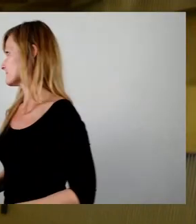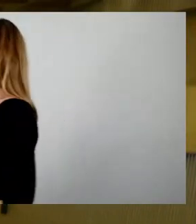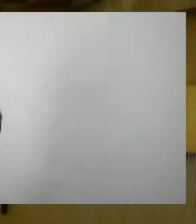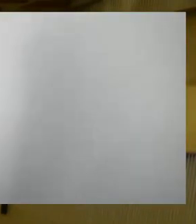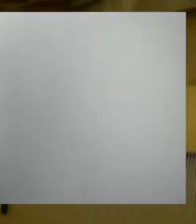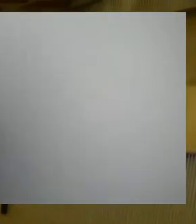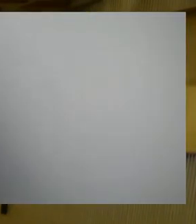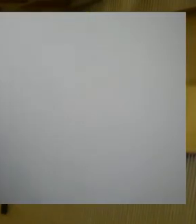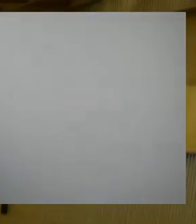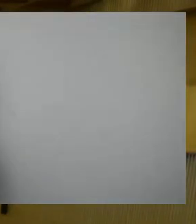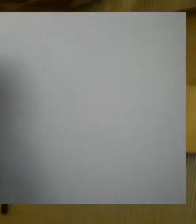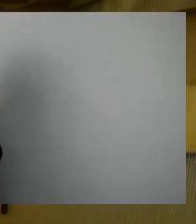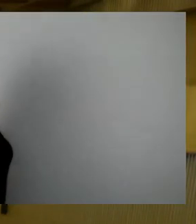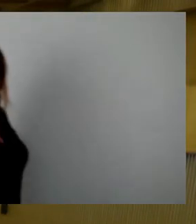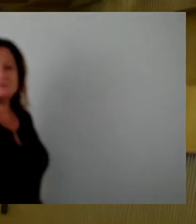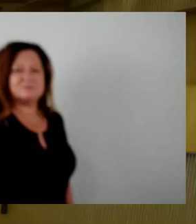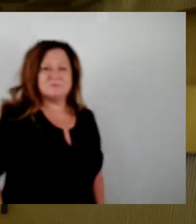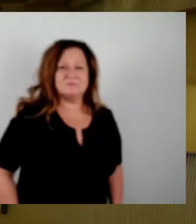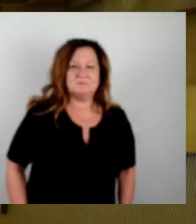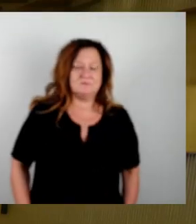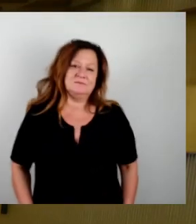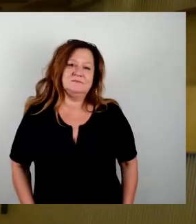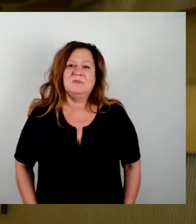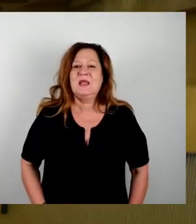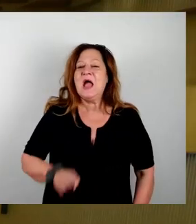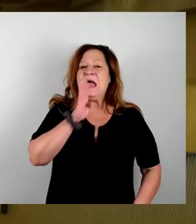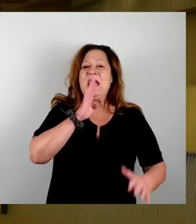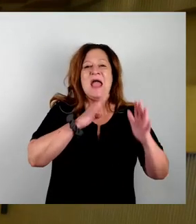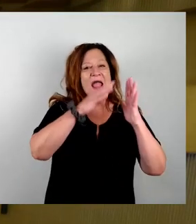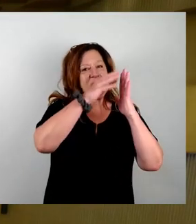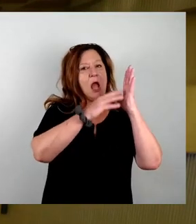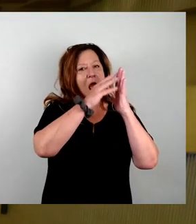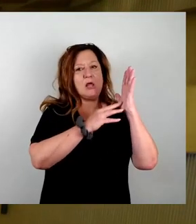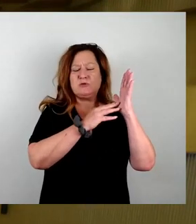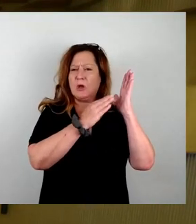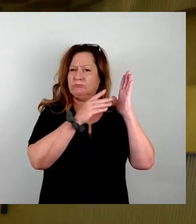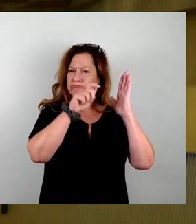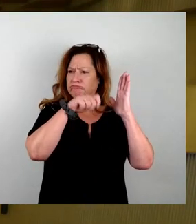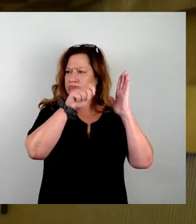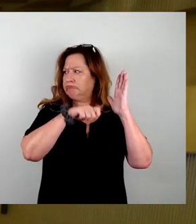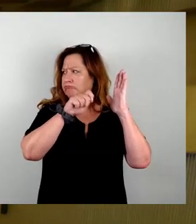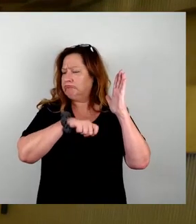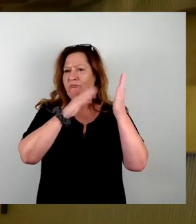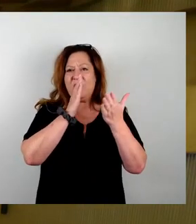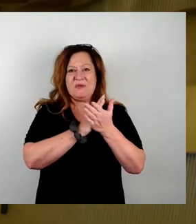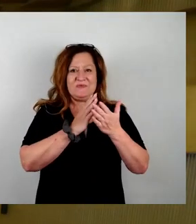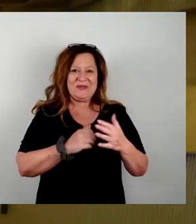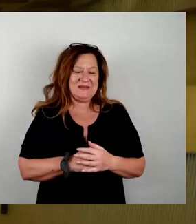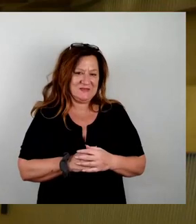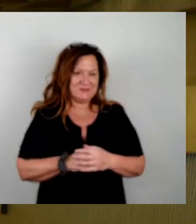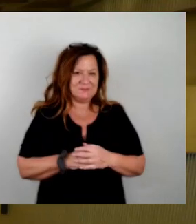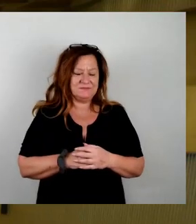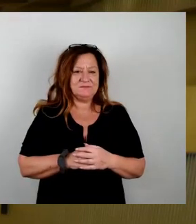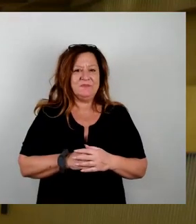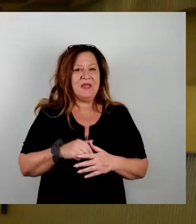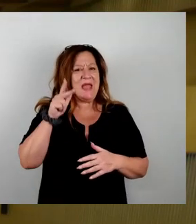So, jetzt haben wir erstmal die Rednerliste abgearbeitet, dachte ich. Herr Engel noch. Und dann würde ich